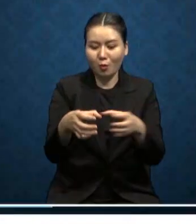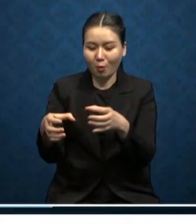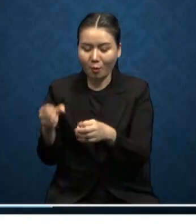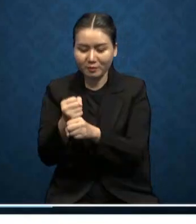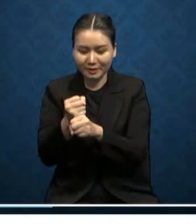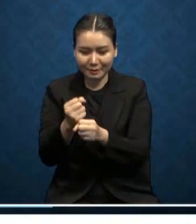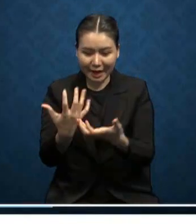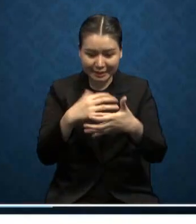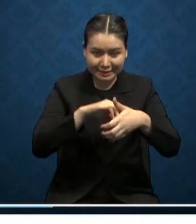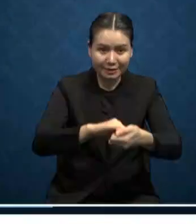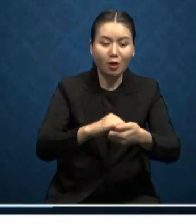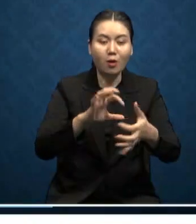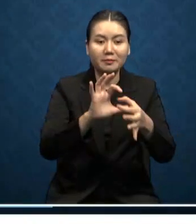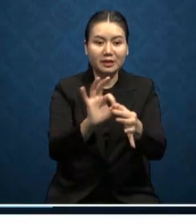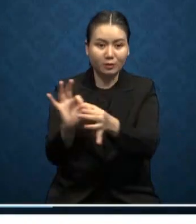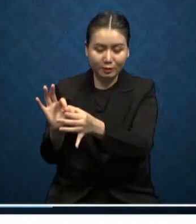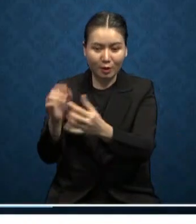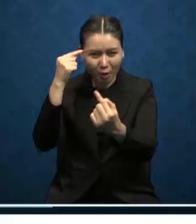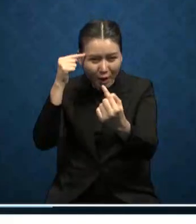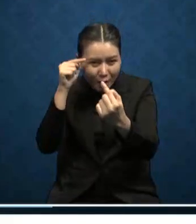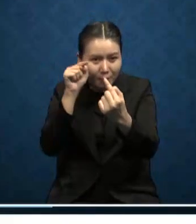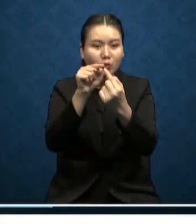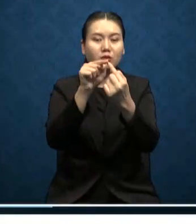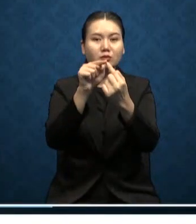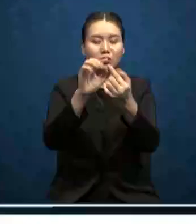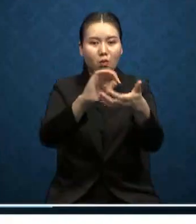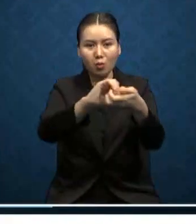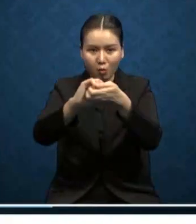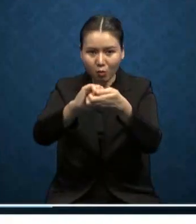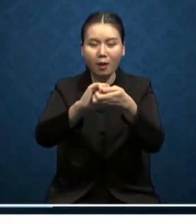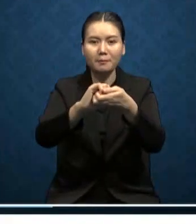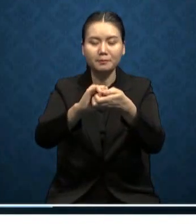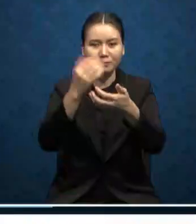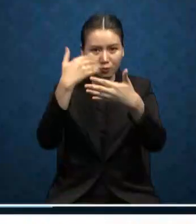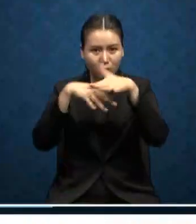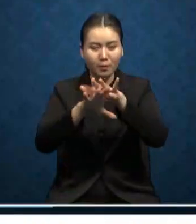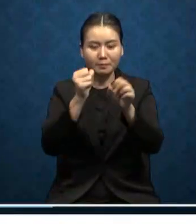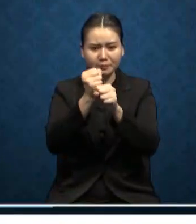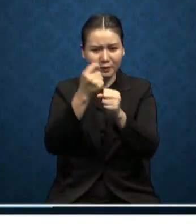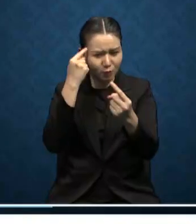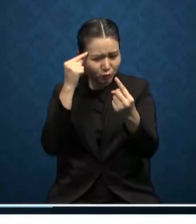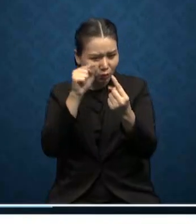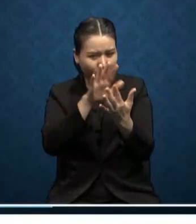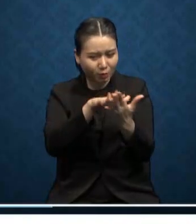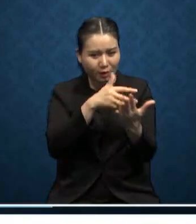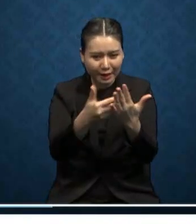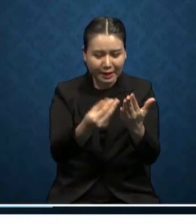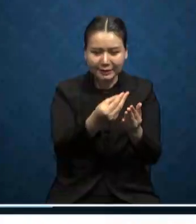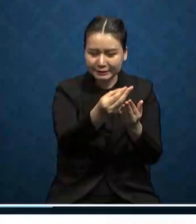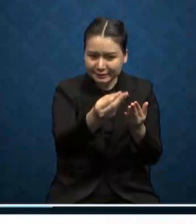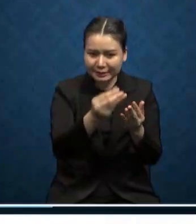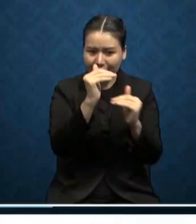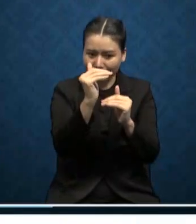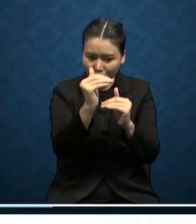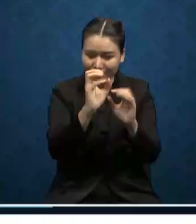กี่ยวข้องกำหนดเป้าหมายร่วมกันมีวัตถุประสงค์ที่จะต้องใช้จ่ายดำเนินการมีการกำหนดระยะเ